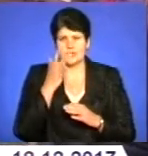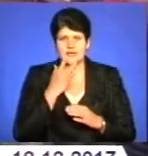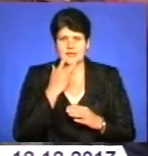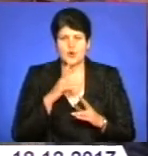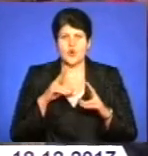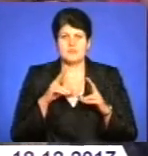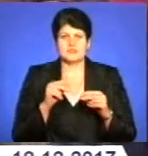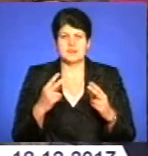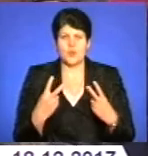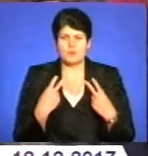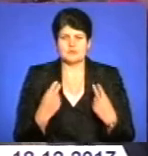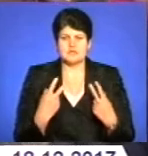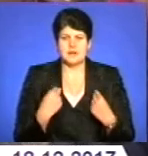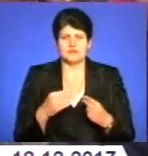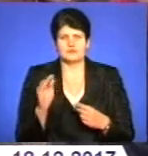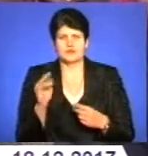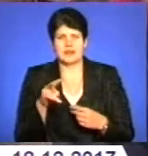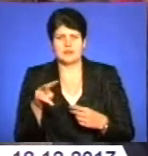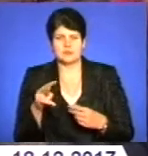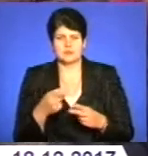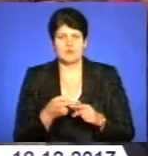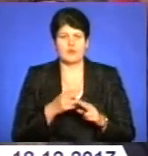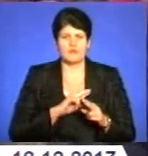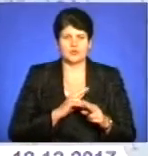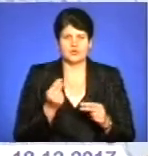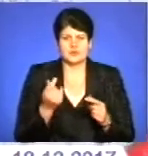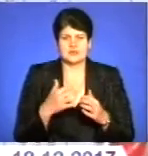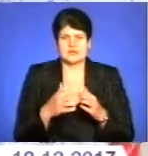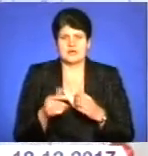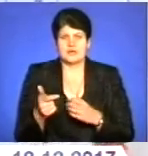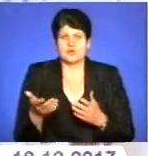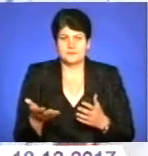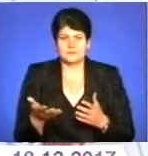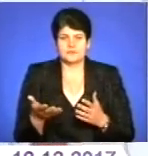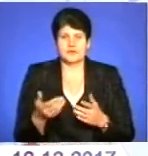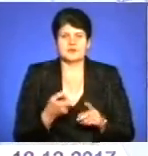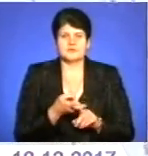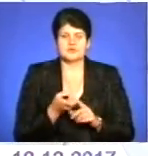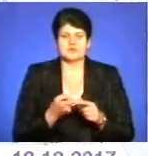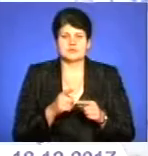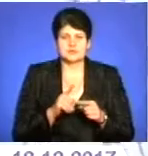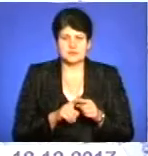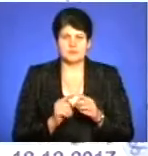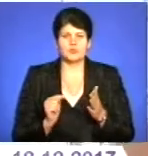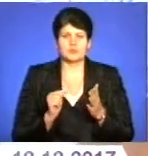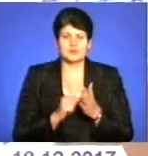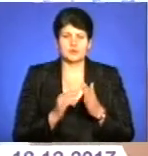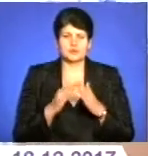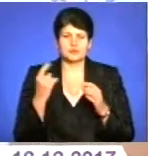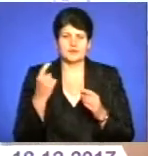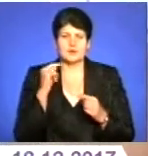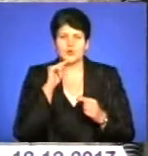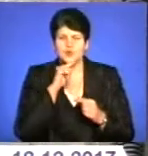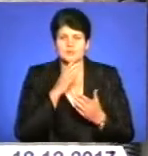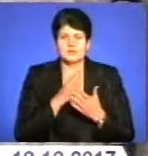обіцяли повернення коштів на жовтень-листопад, а це вже, рахуйте, середина грудня. Під дію проекту монетизації підпадають домогосподарства, яких